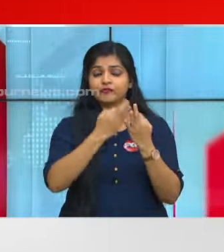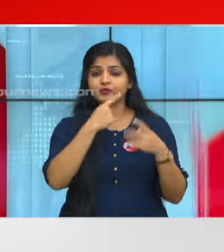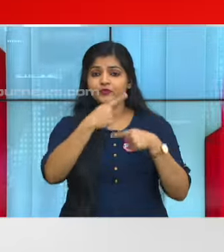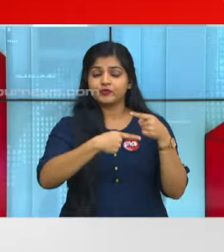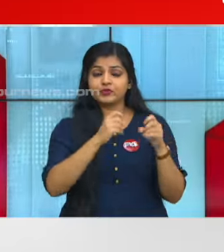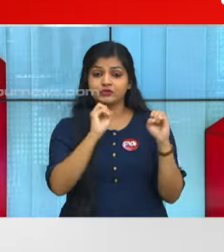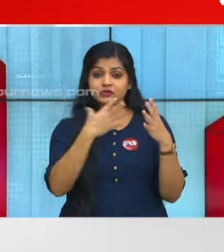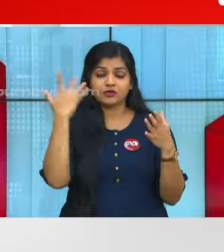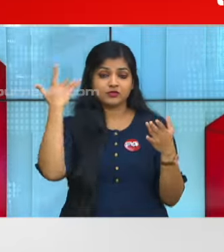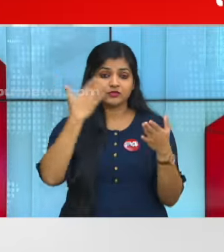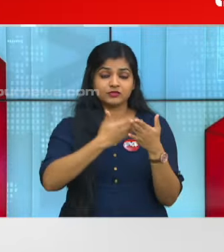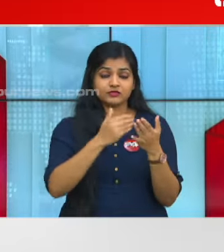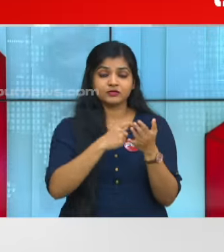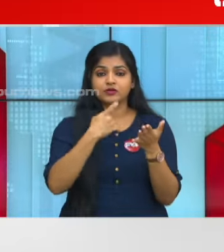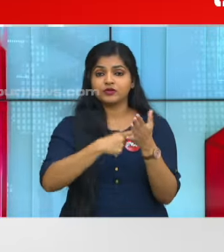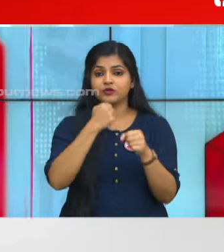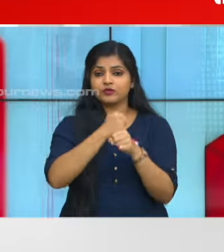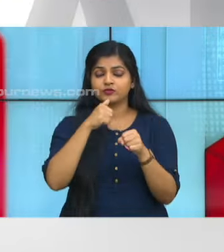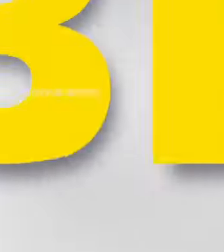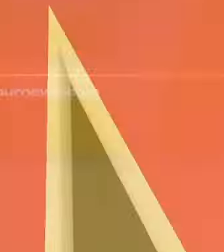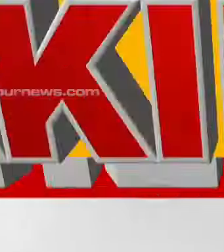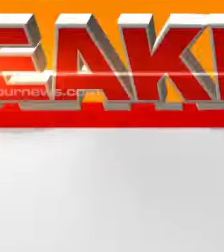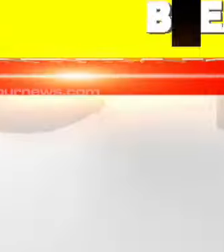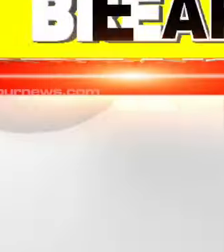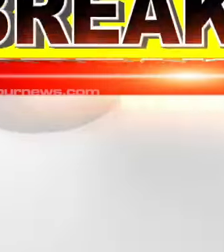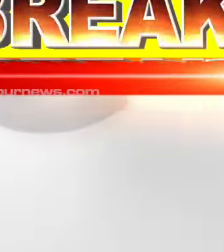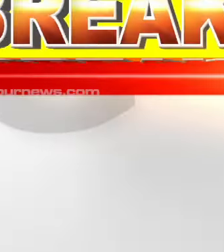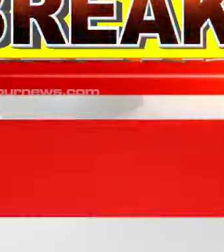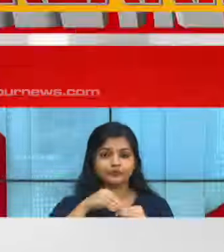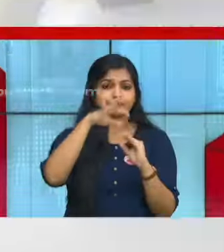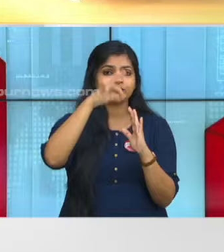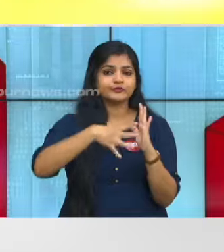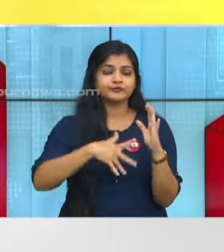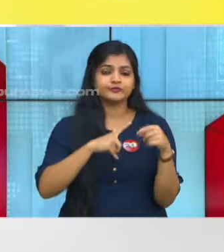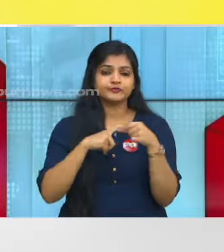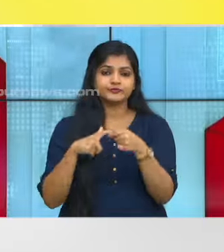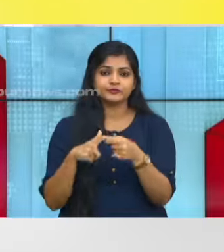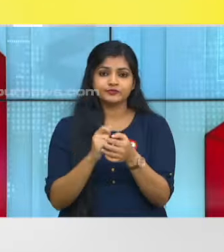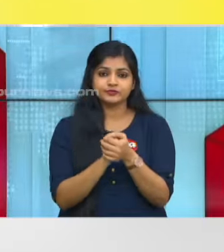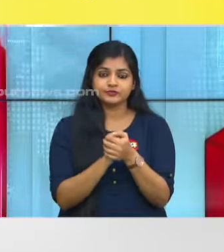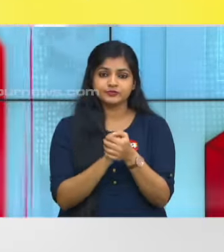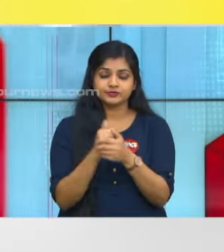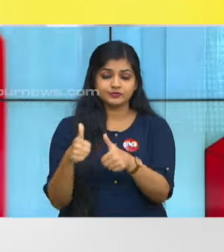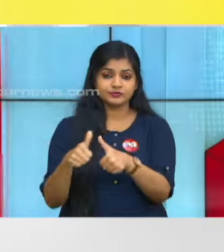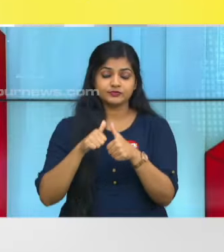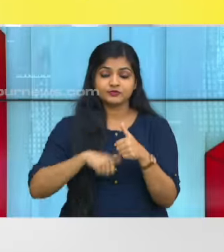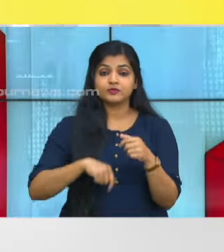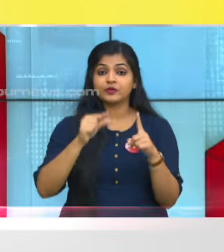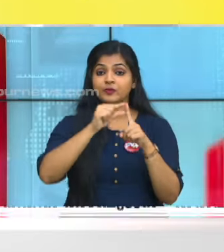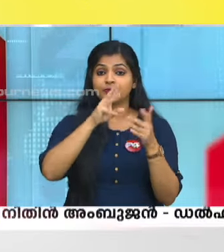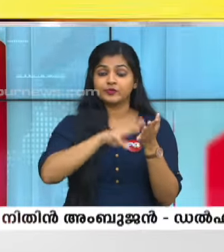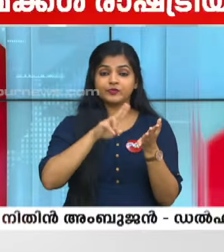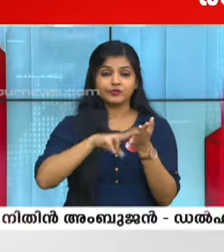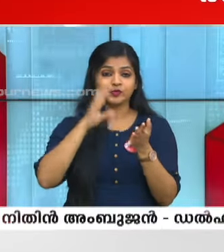ചൂണ്ടിക്കാട്ടി രാഹുൽ ഗാന്ധി ഒരു പ്രതികരണം നടത്തിയിരിക്കുകയാണല്ലോ. വിവരങ്ങൾ. അനുജ, പ്രധാനമന്ത്രി നരേന്ദ്രമോദി